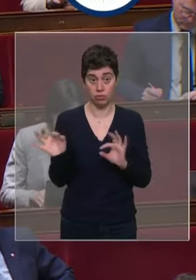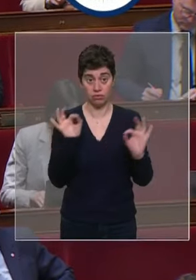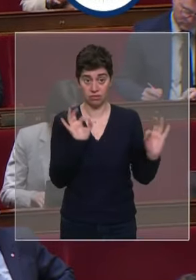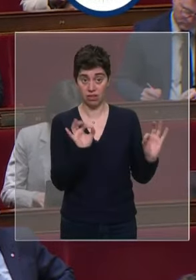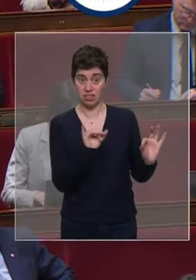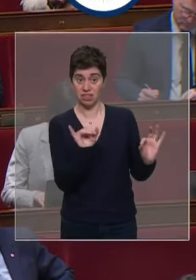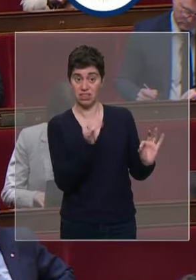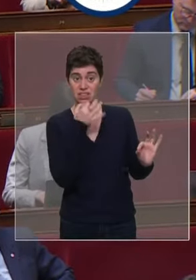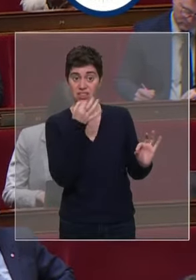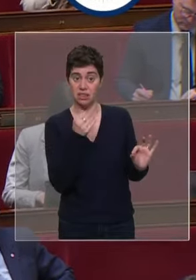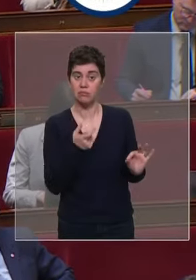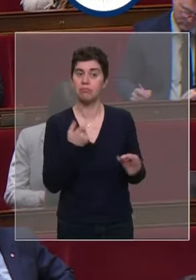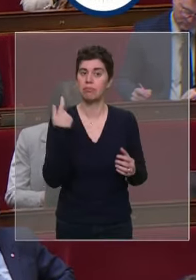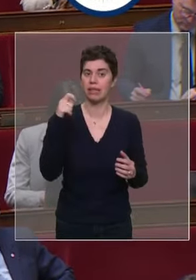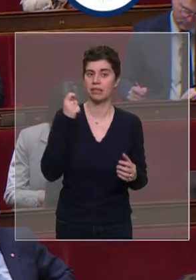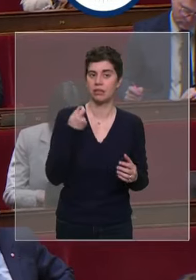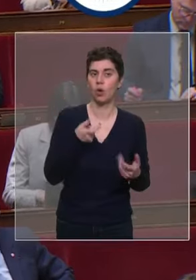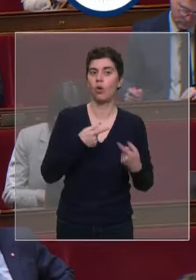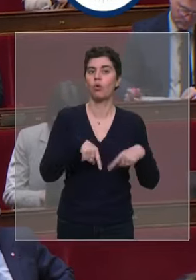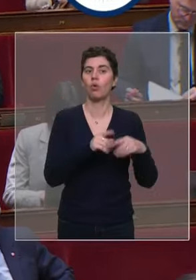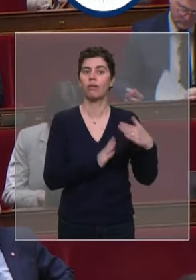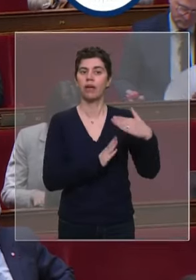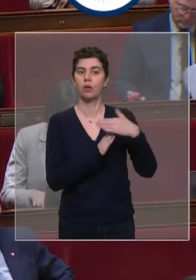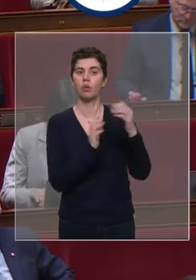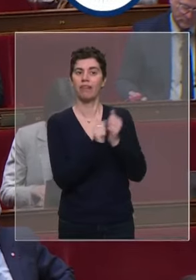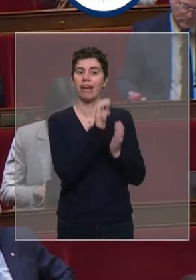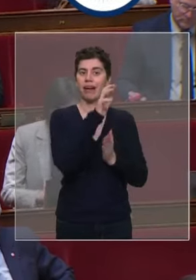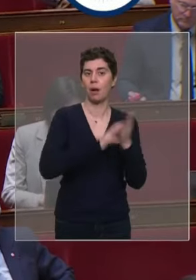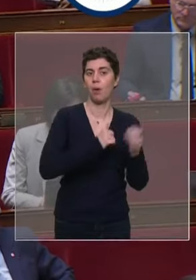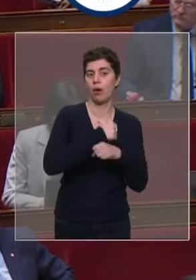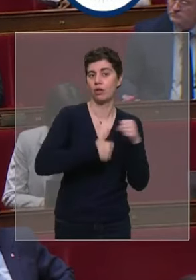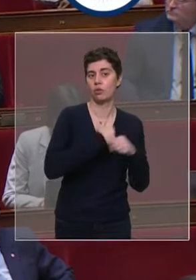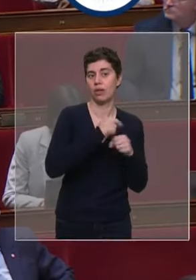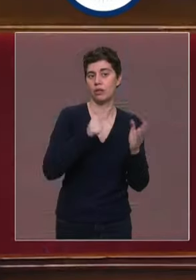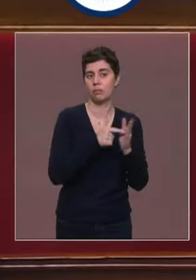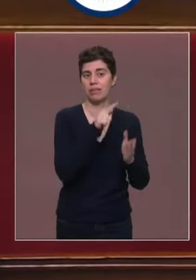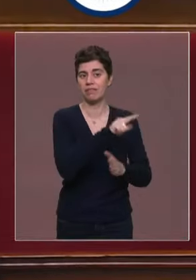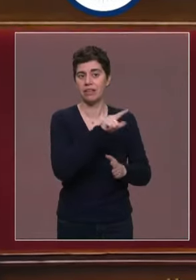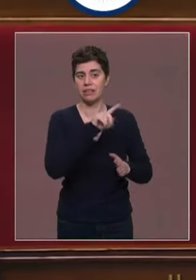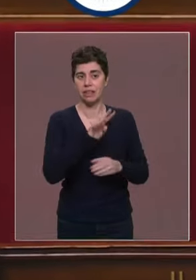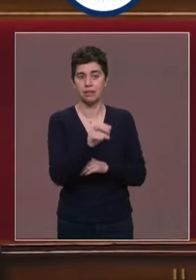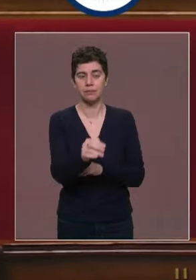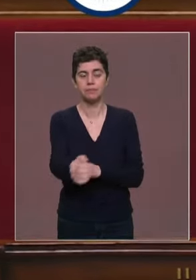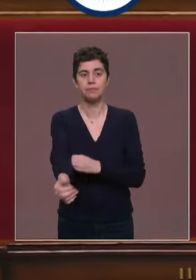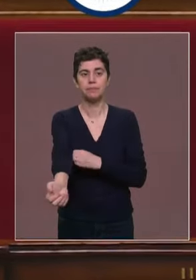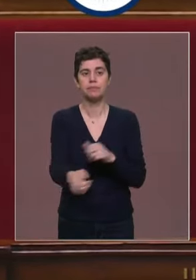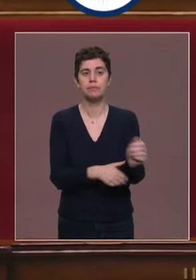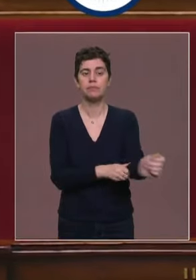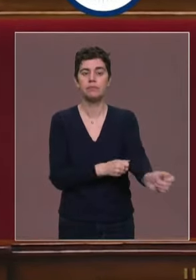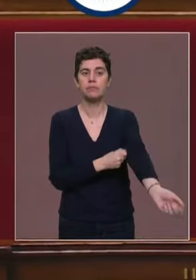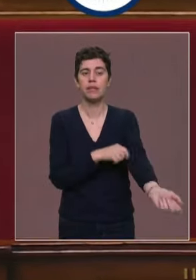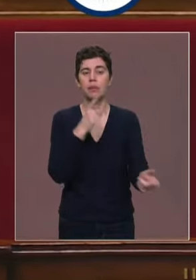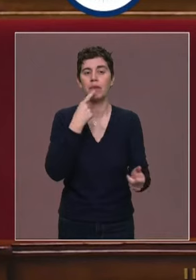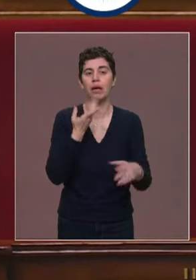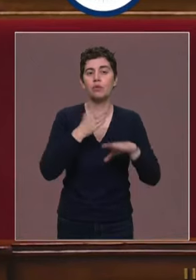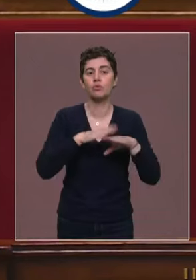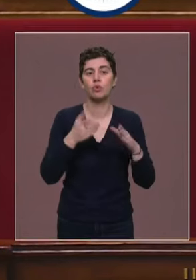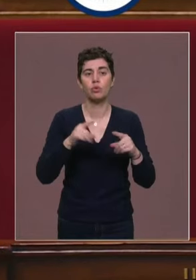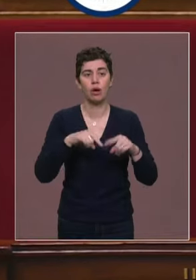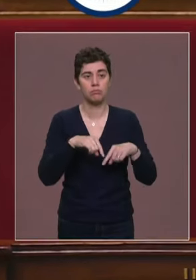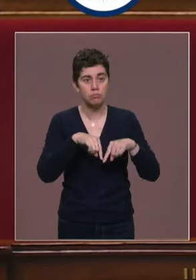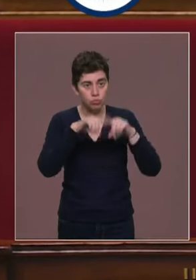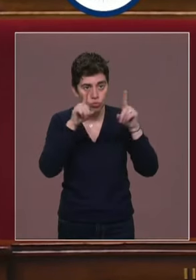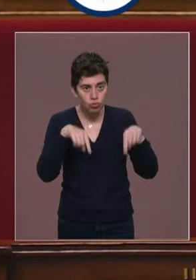par le président de la Cour des comptes en rendant son rapport annuel pour 2024. De quoi parlons-nous ? D'un budget insincère et